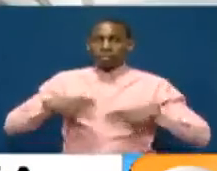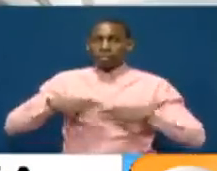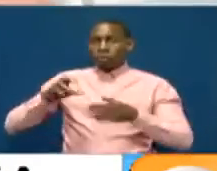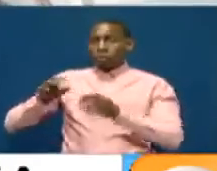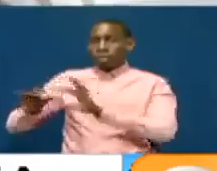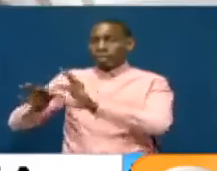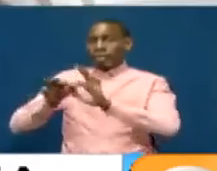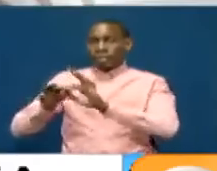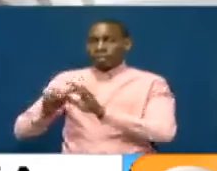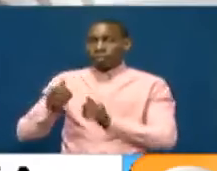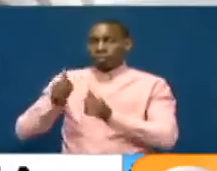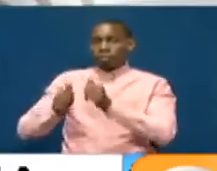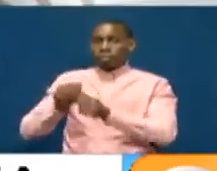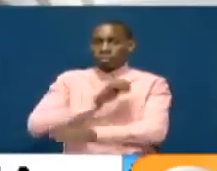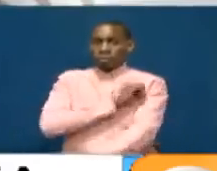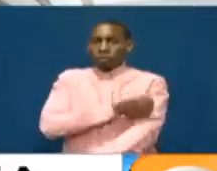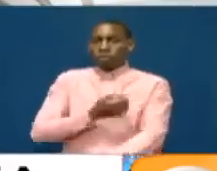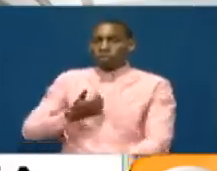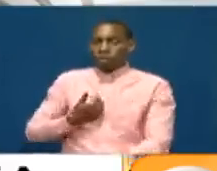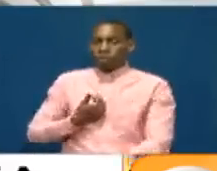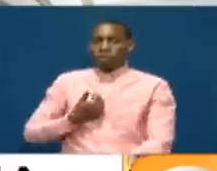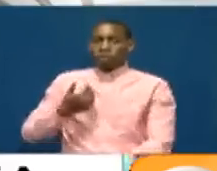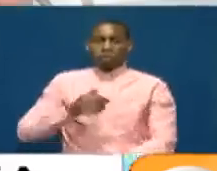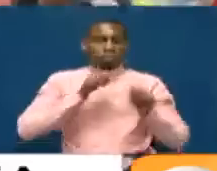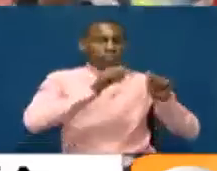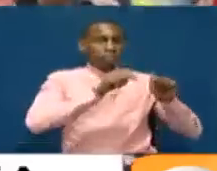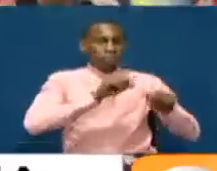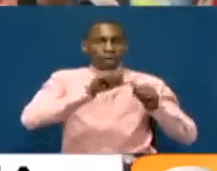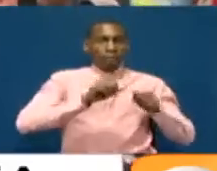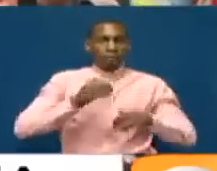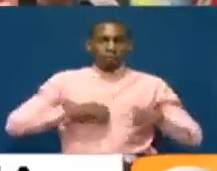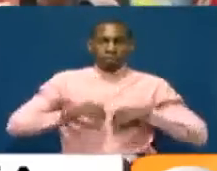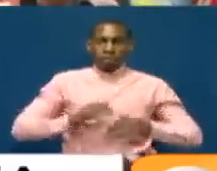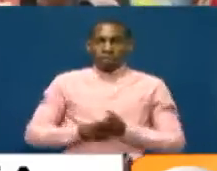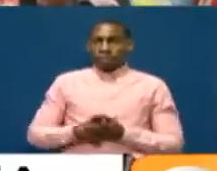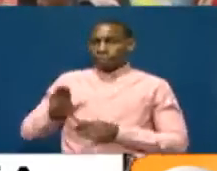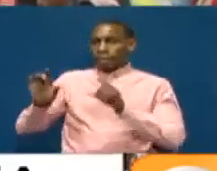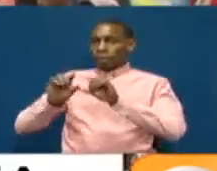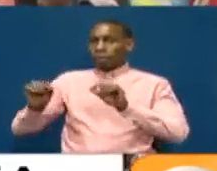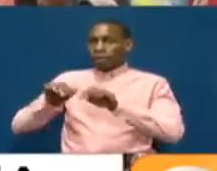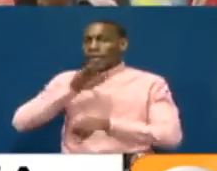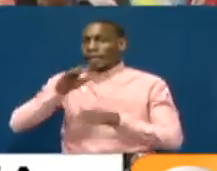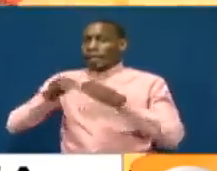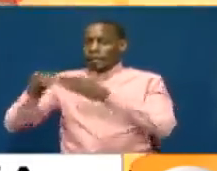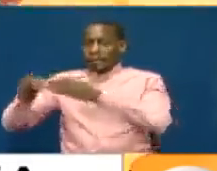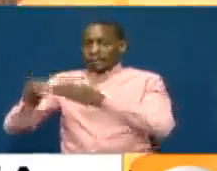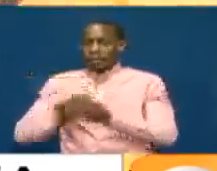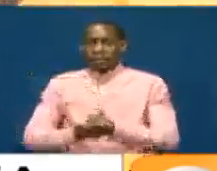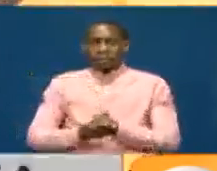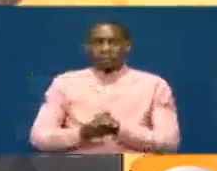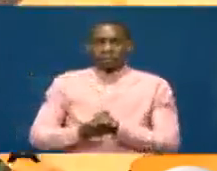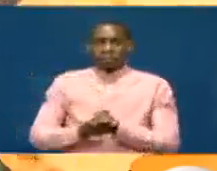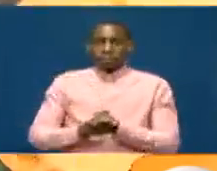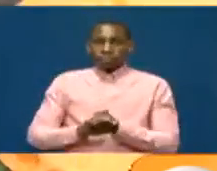Kuzimia? What moral authority do you have to give us lectures on corruption? Wanasema Raila Odinga yuko mbele kushinda